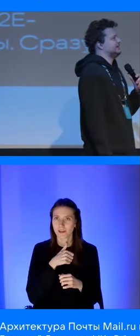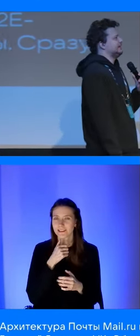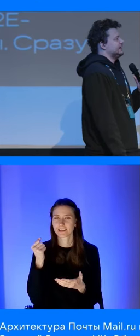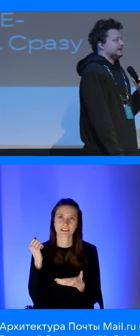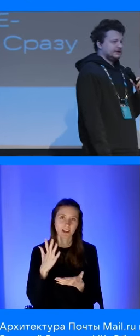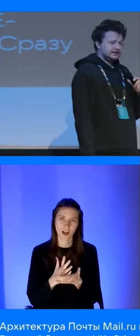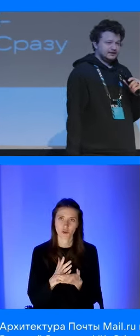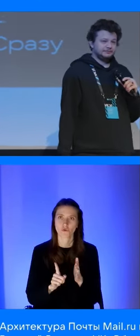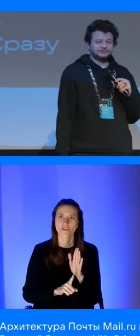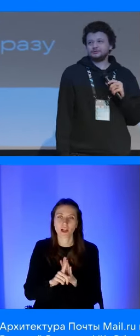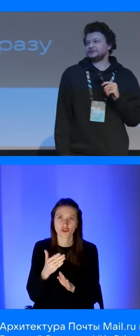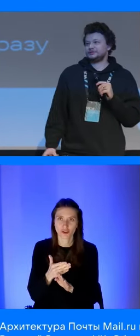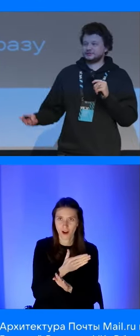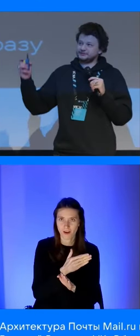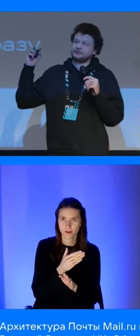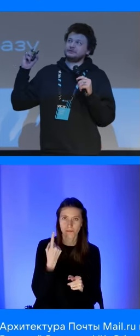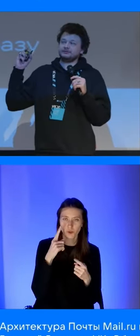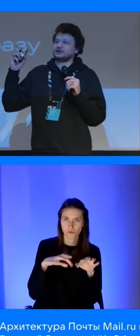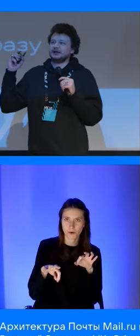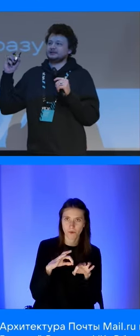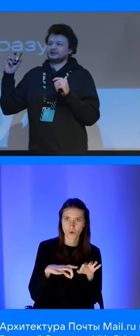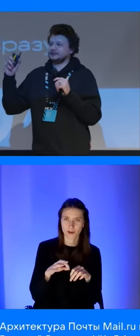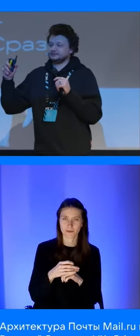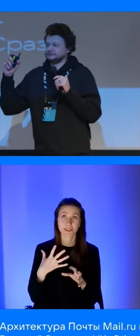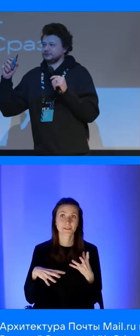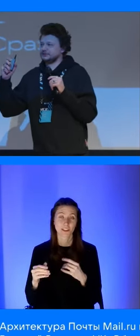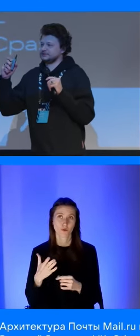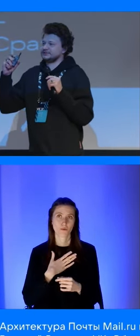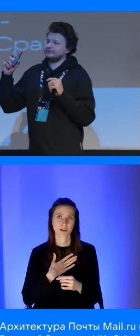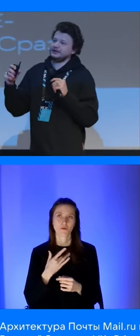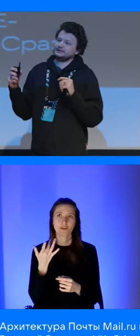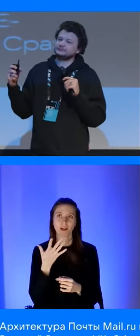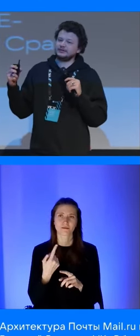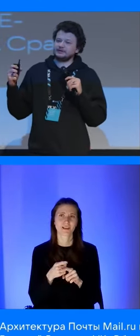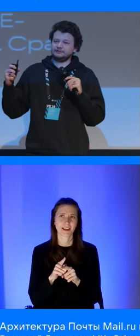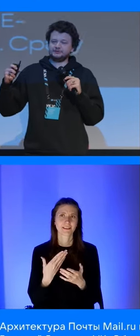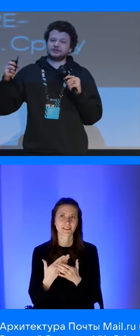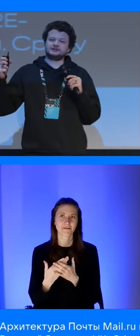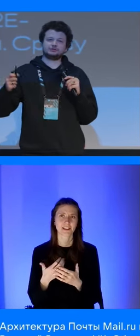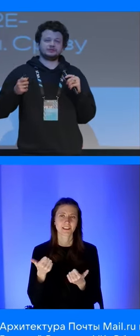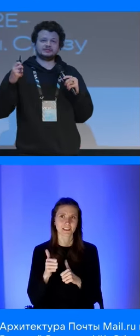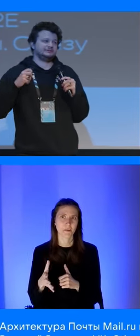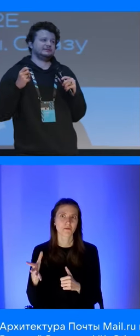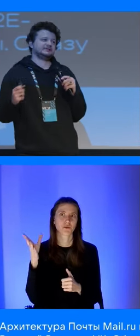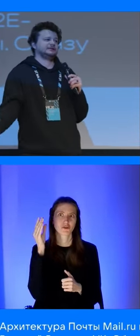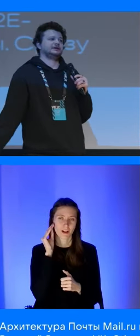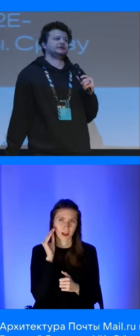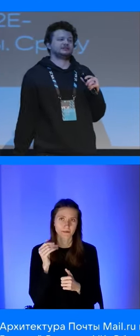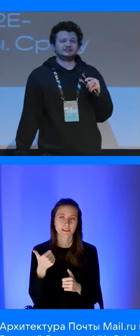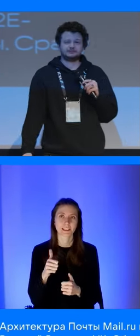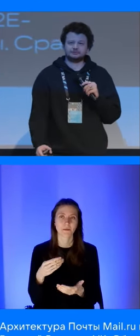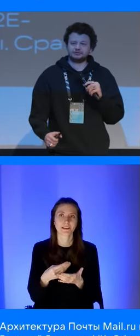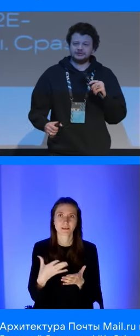проекта. Повторюсь, из всего моего доклада вот это самая, наверное, впечатляющая штука и самая моя